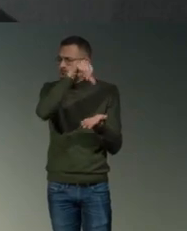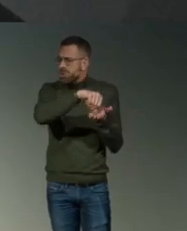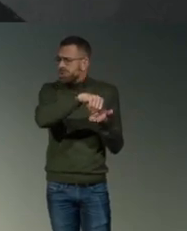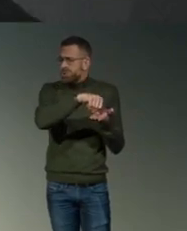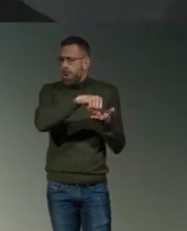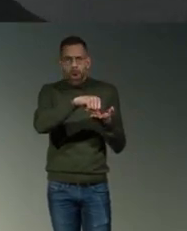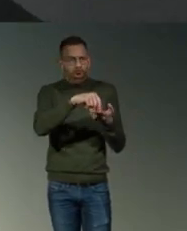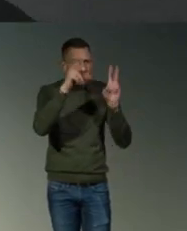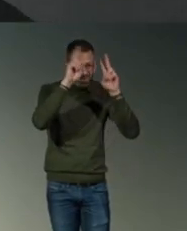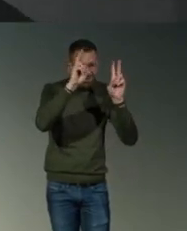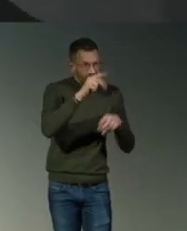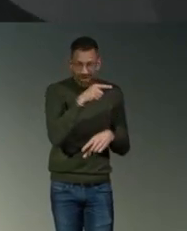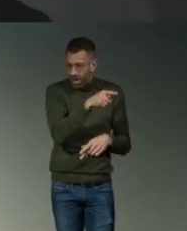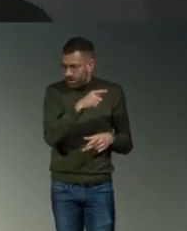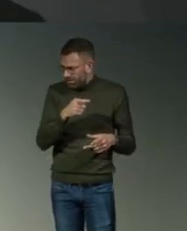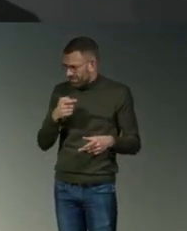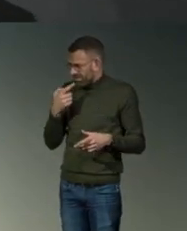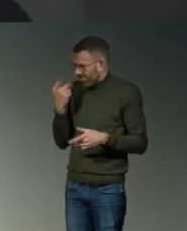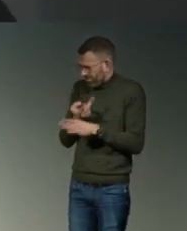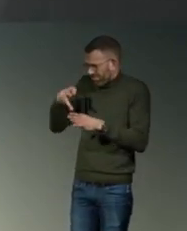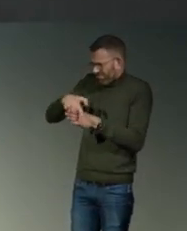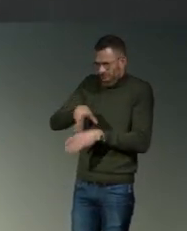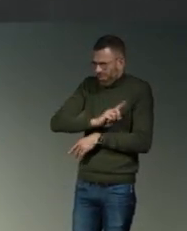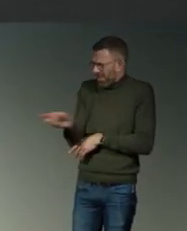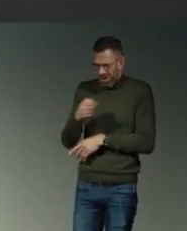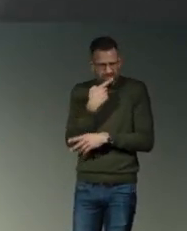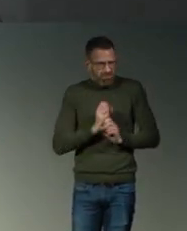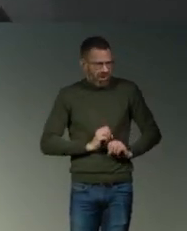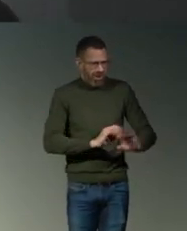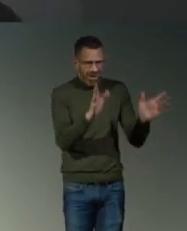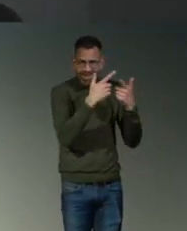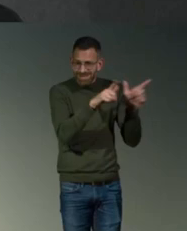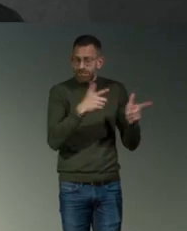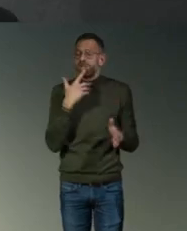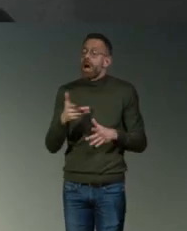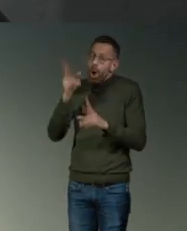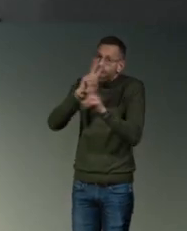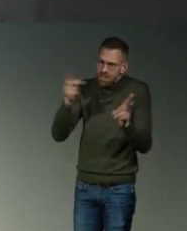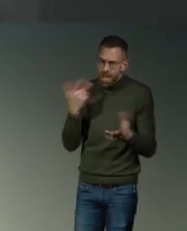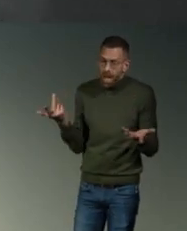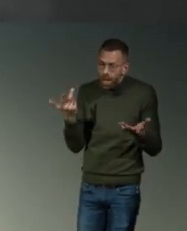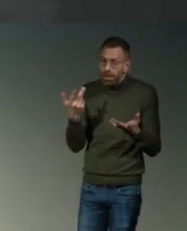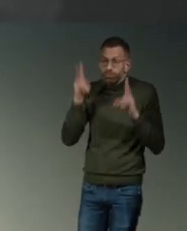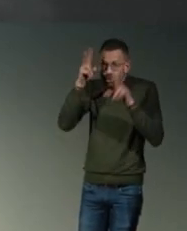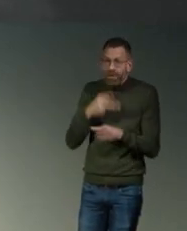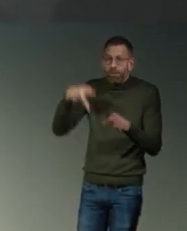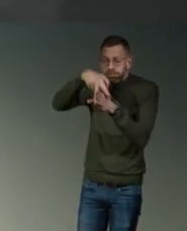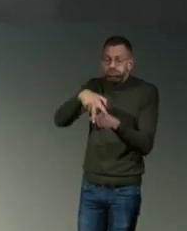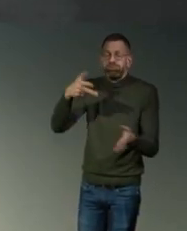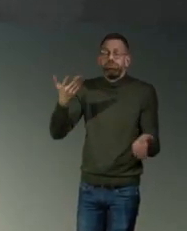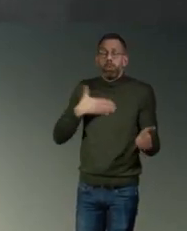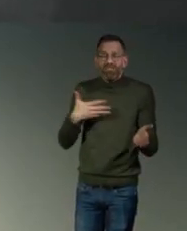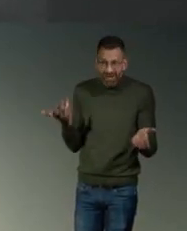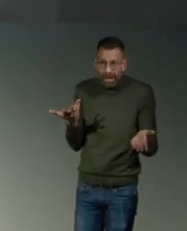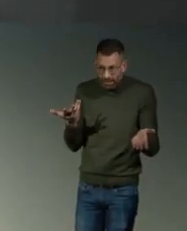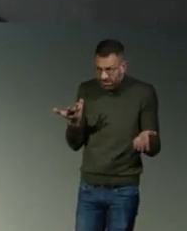ce cheval-là ne devrait même pas être... On ne devrait pas monter dessus. Bon, déjà, doit-on monter sur les chevaux de façon générale? Mais pour être pas trop...